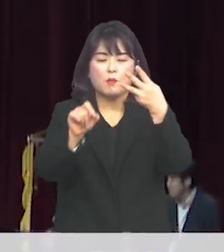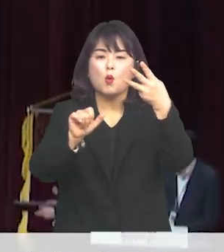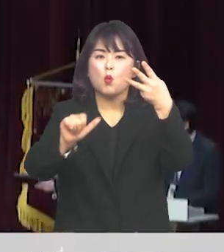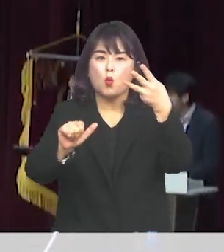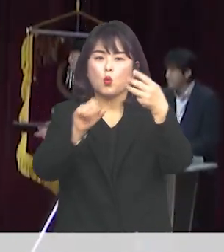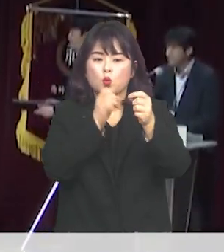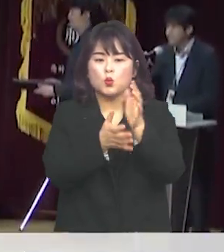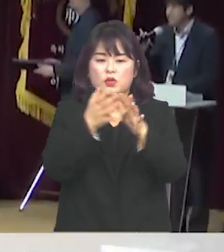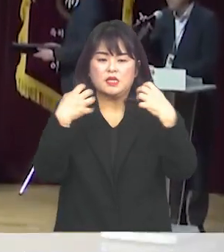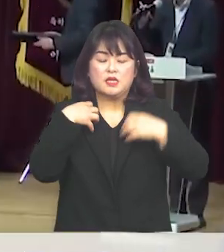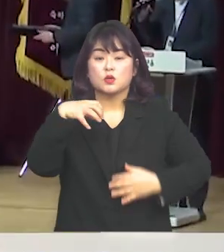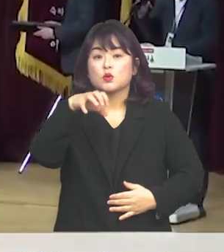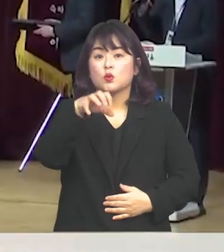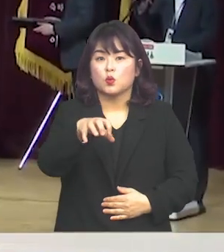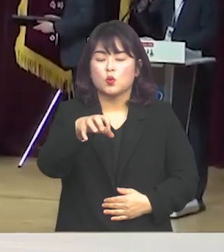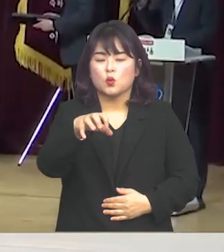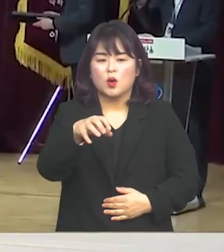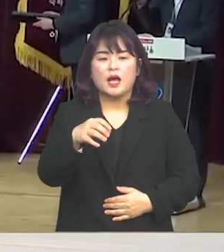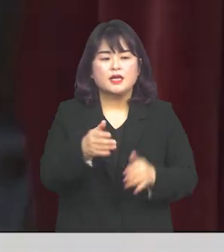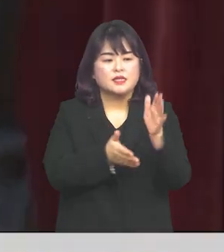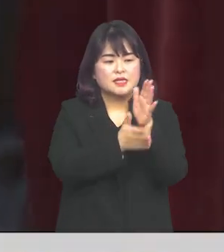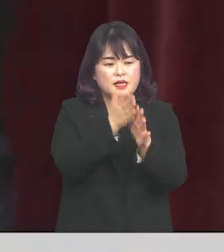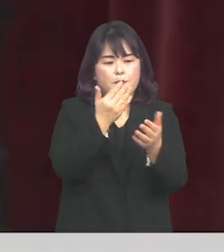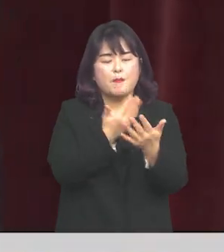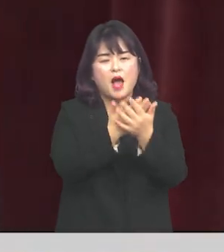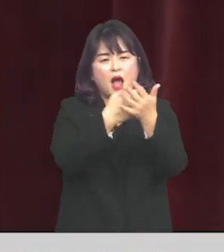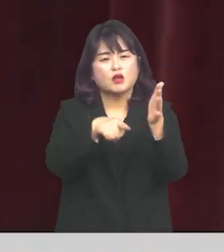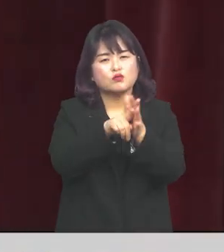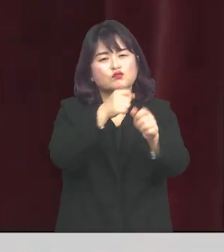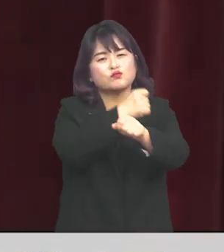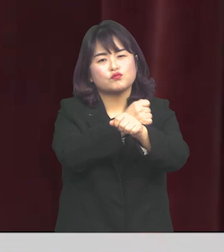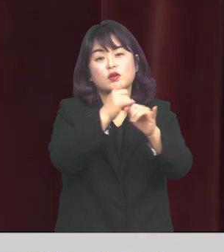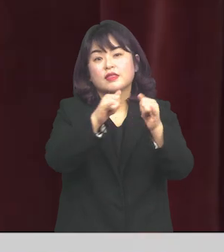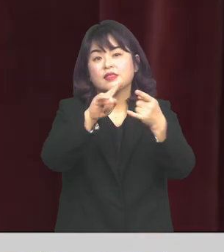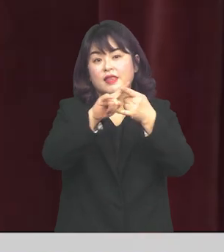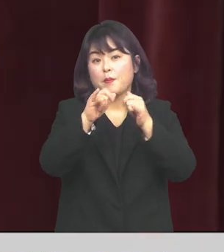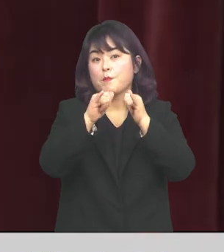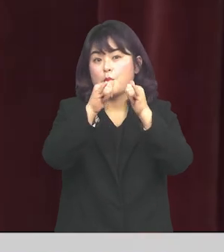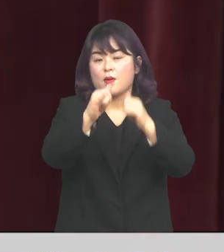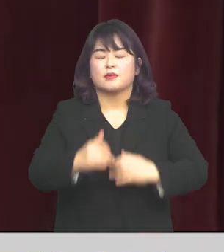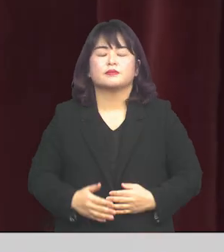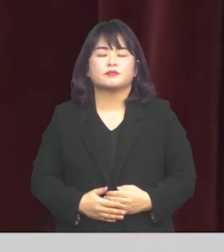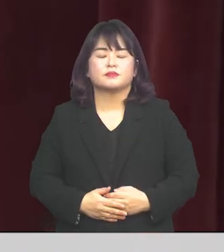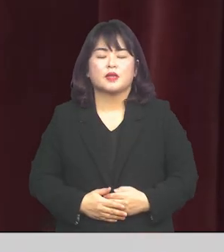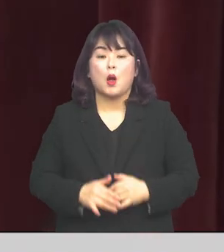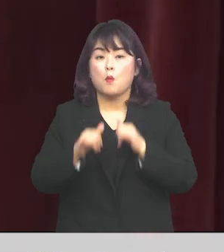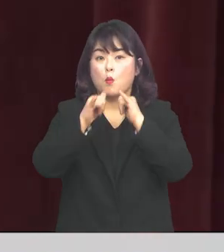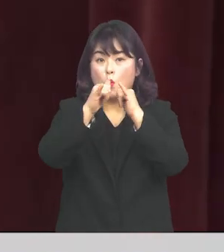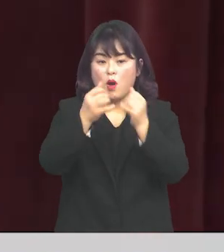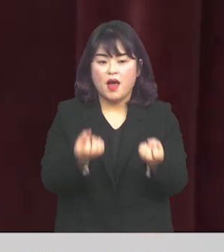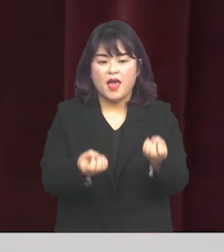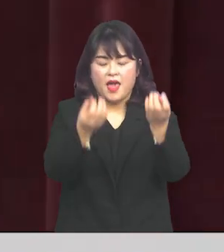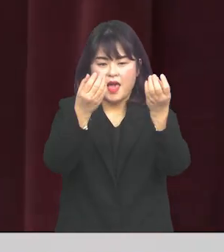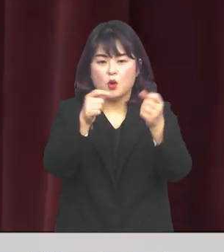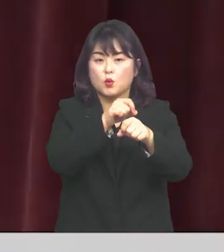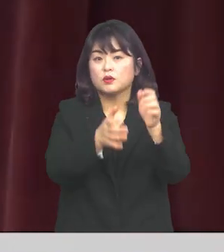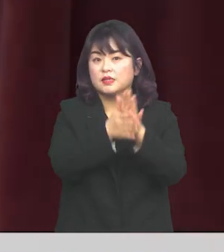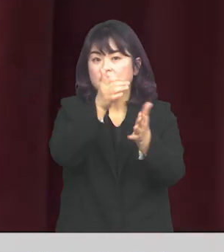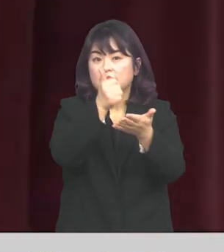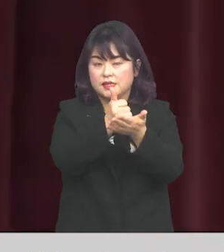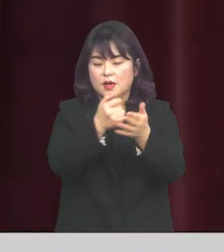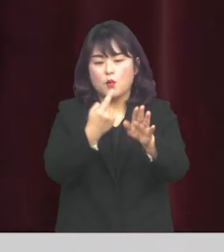용인특례시는 지난 5일 시청 에이스홀에서 시정발전 유공자들에게 표창을 수여했습니다. 표창 수여식에는